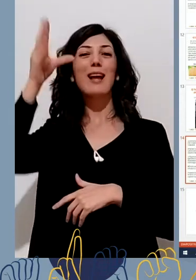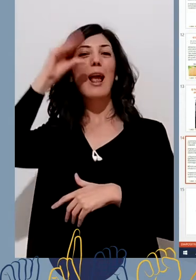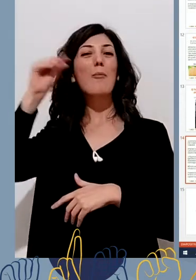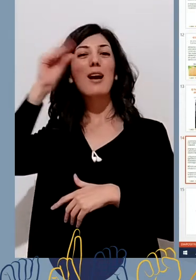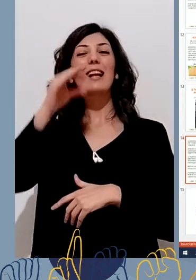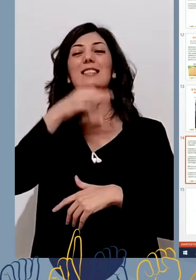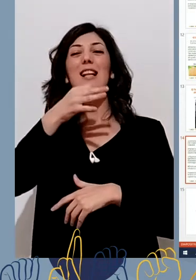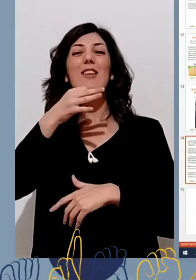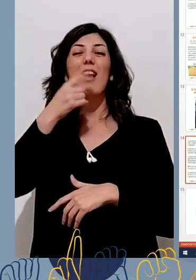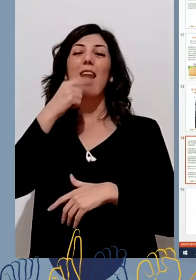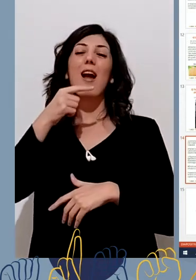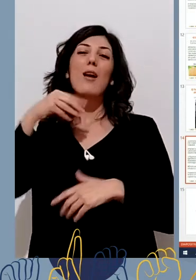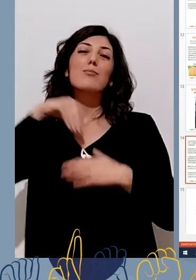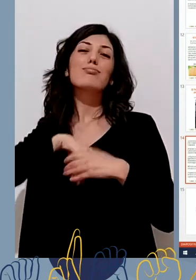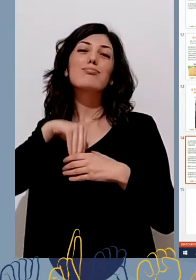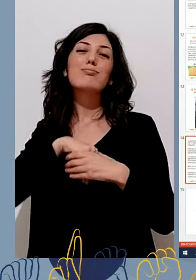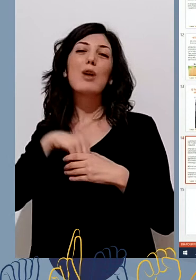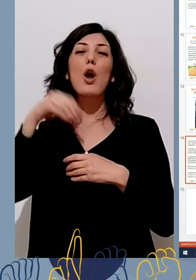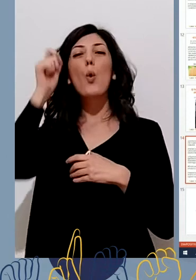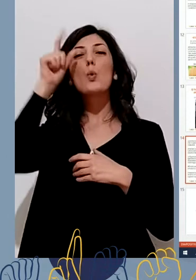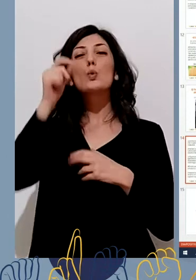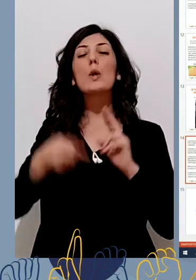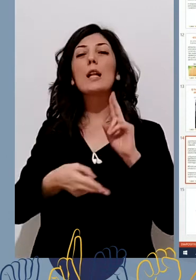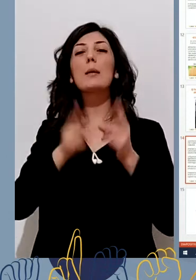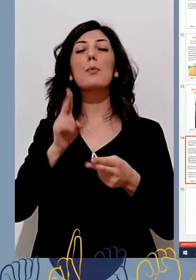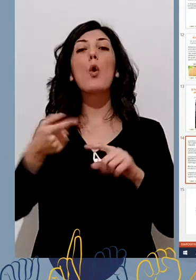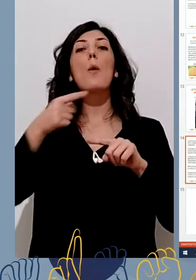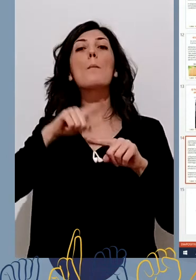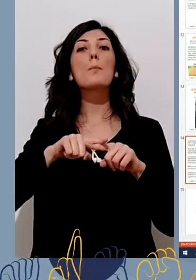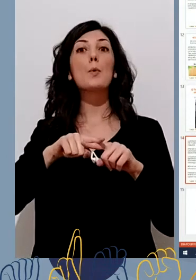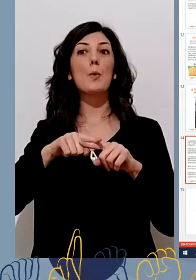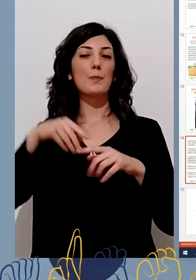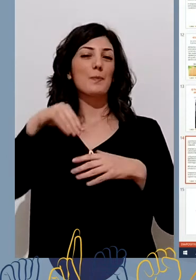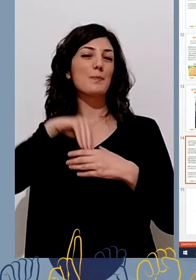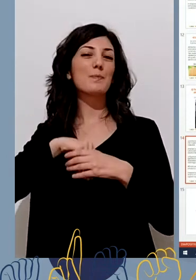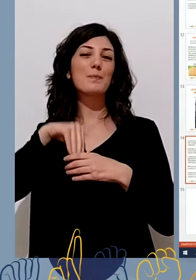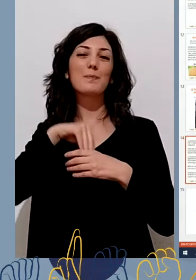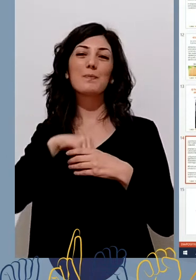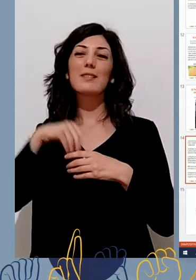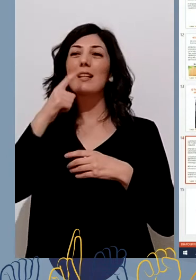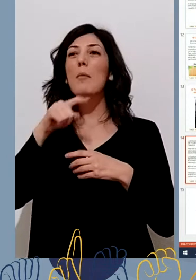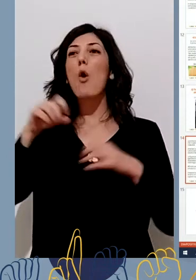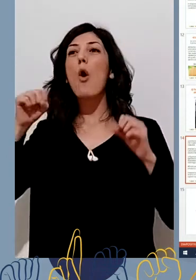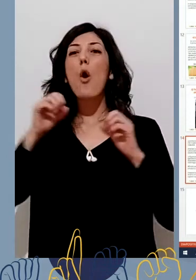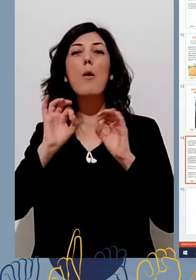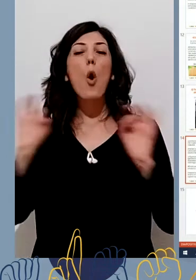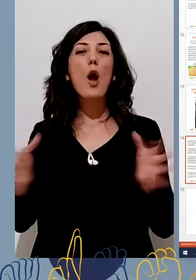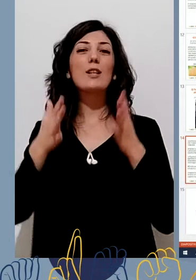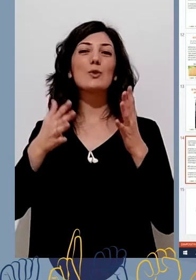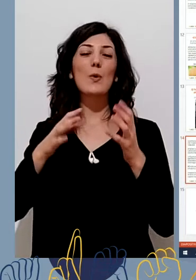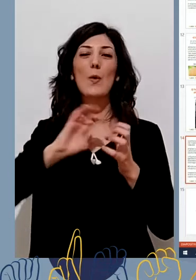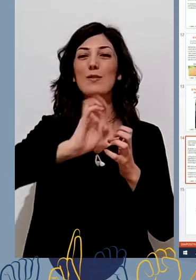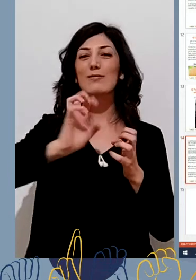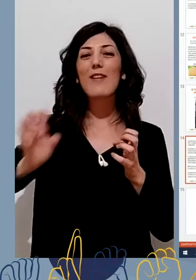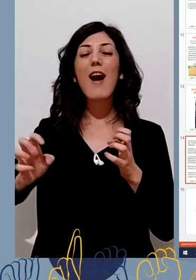comunicativo, ma renderlo anche un luogo fertile all'interno del quale poter cogliere nuove opportunità, sia personali che